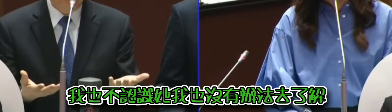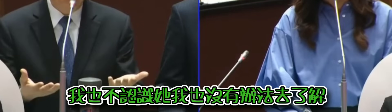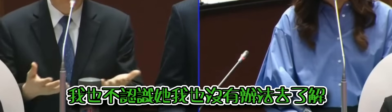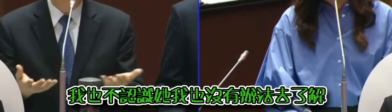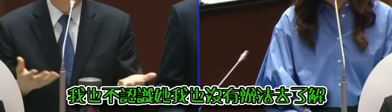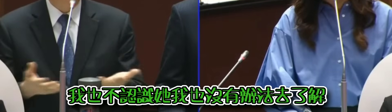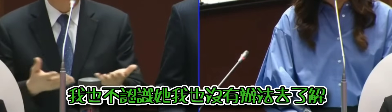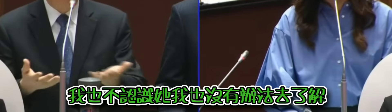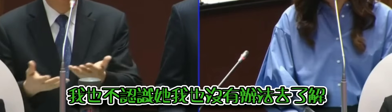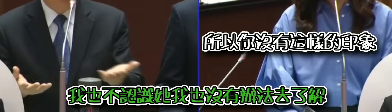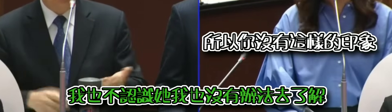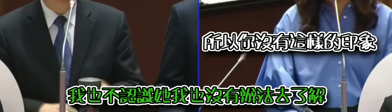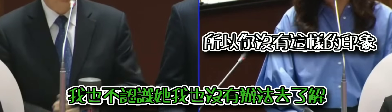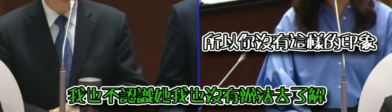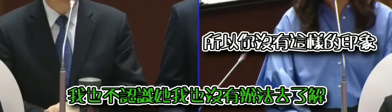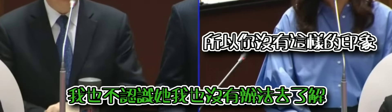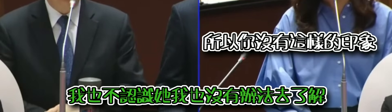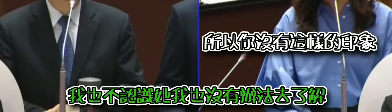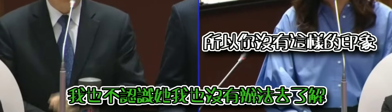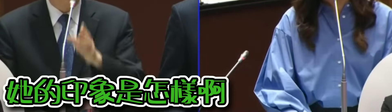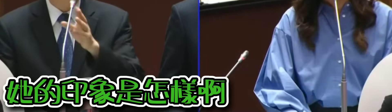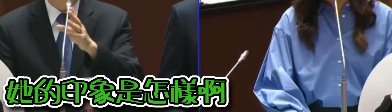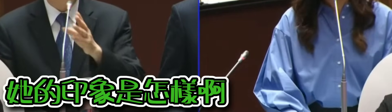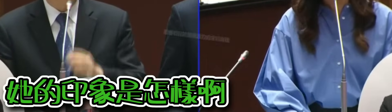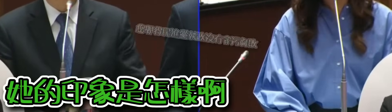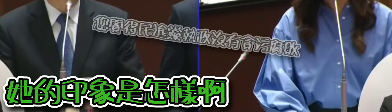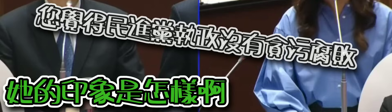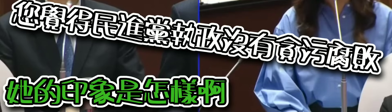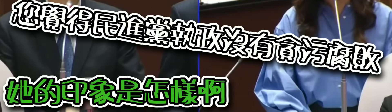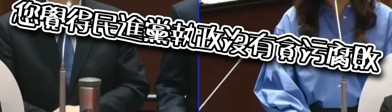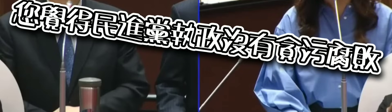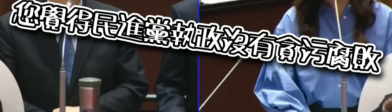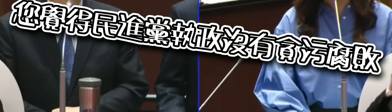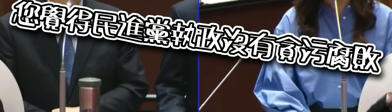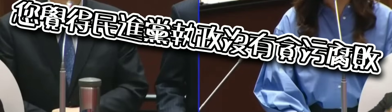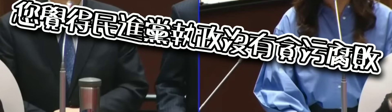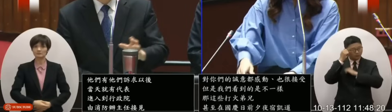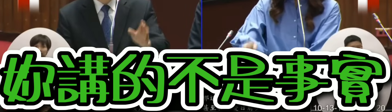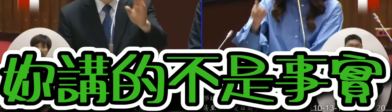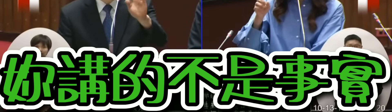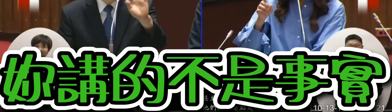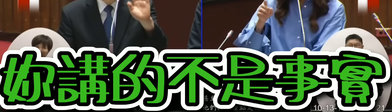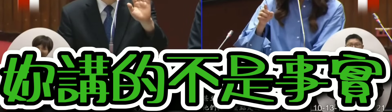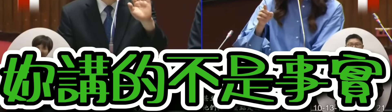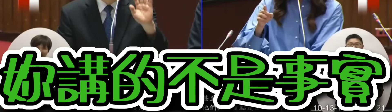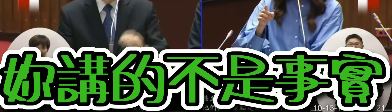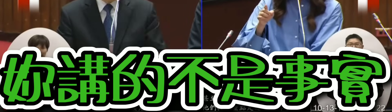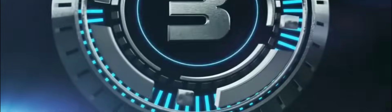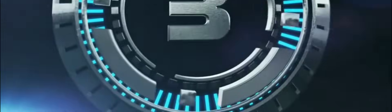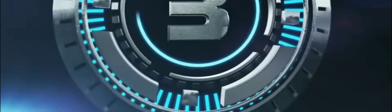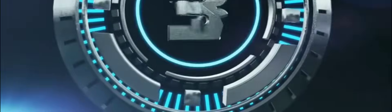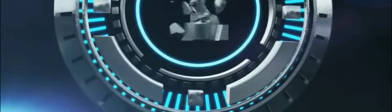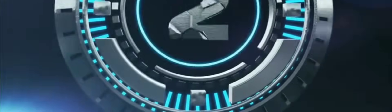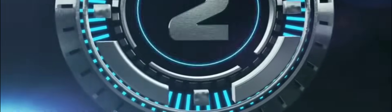也不认识他，我也没有办法。 所以你没有这样的印象， 他的印象， 您觉得民进党执政没有贪污腐败？ 你讲的不是事实